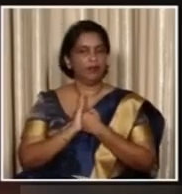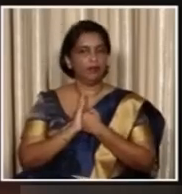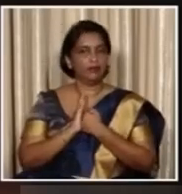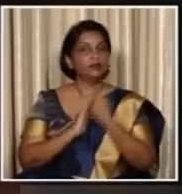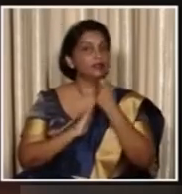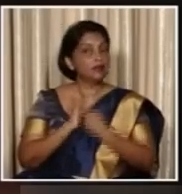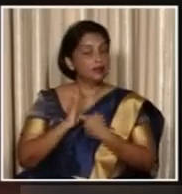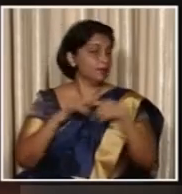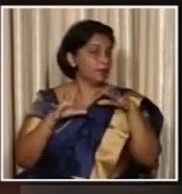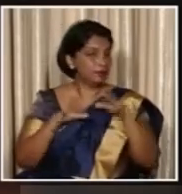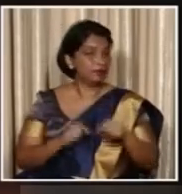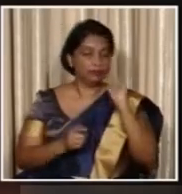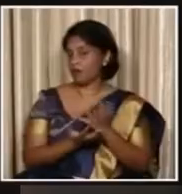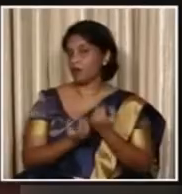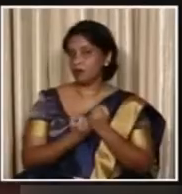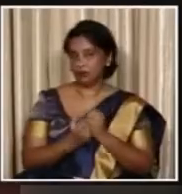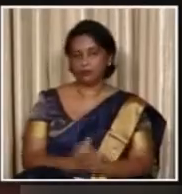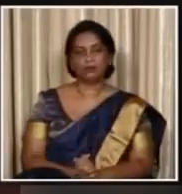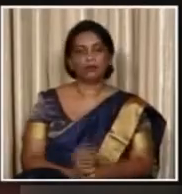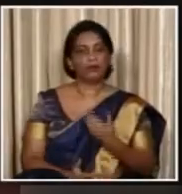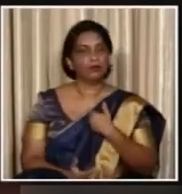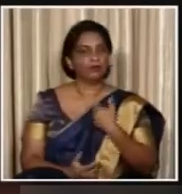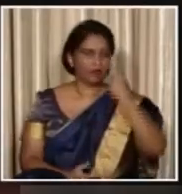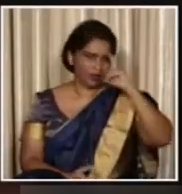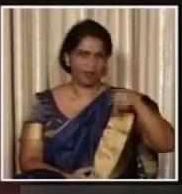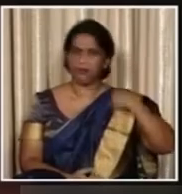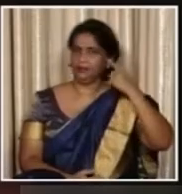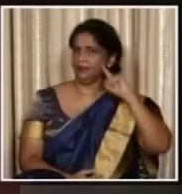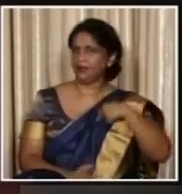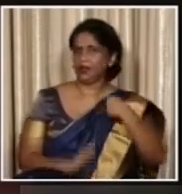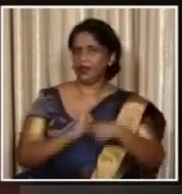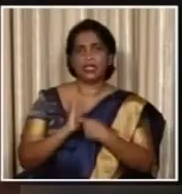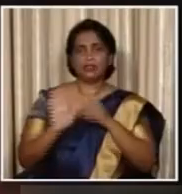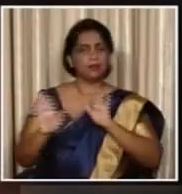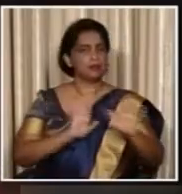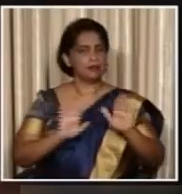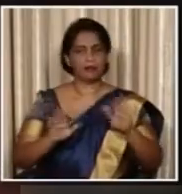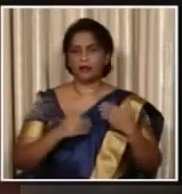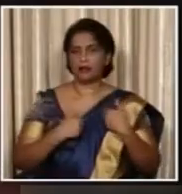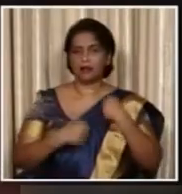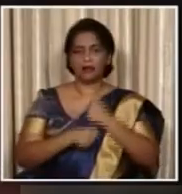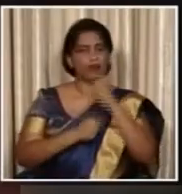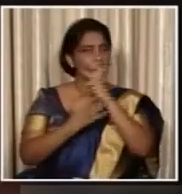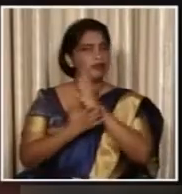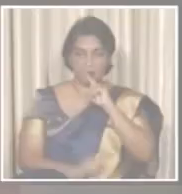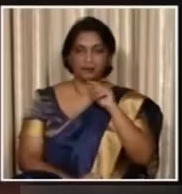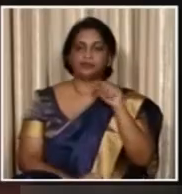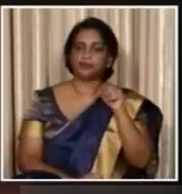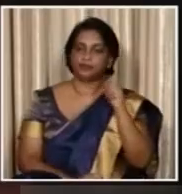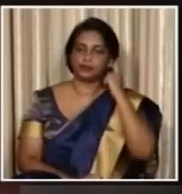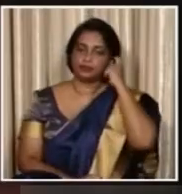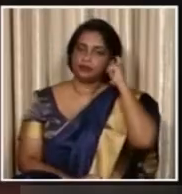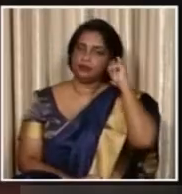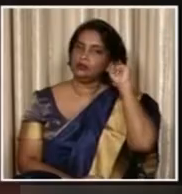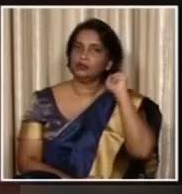නීතියේ ආධිපත්‍යය අපි සුරක්ෂා කරන්නට ඕන. අපිට ඕන ඕන විදිහට රටේ නීතිය හසුරවන්නට, ආණ්ඩු ක්‍රම ව්‍යවස්ථාව හසුරවන්න අපිට බෑ.